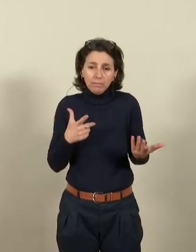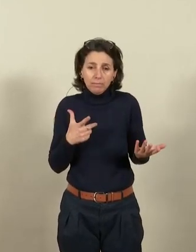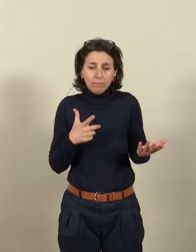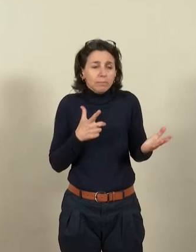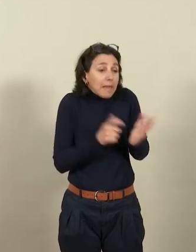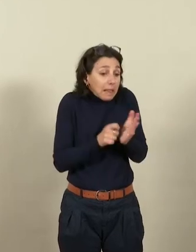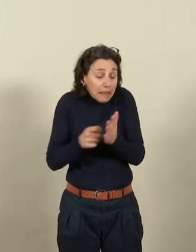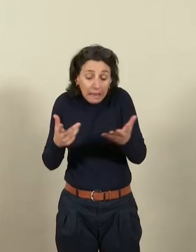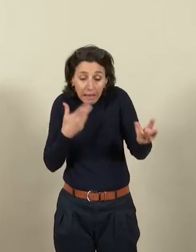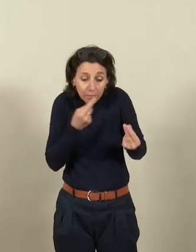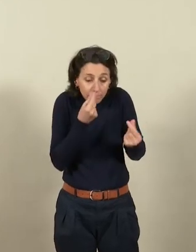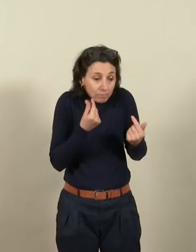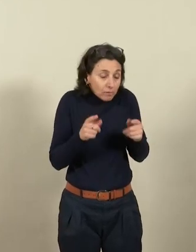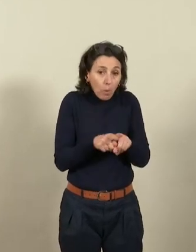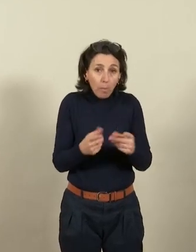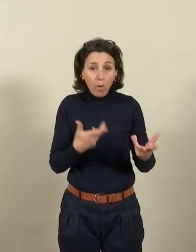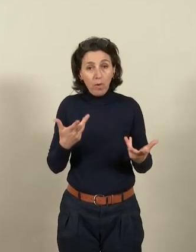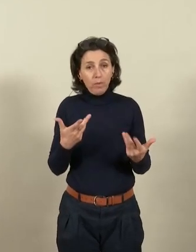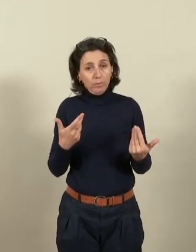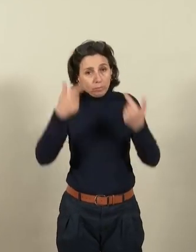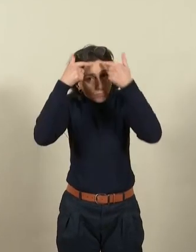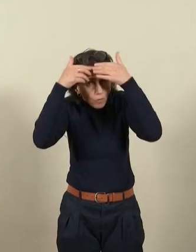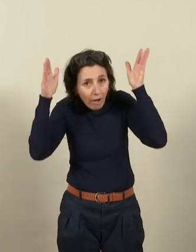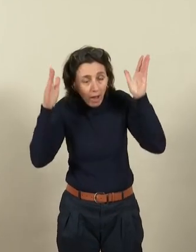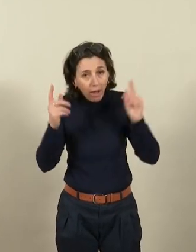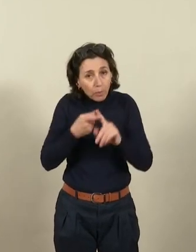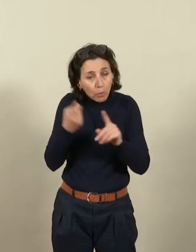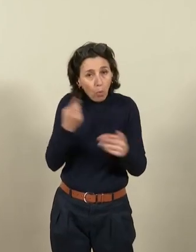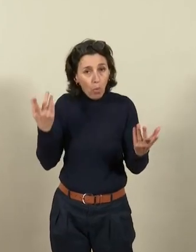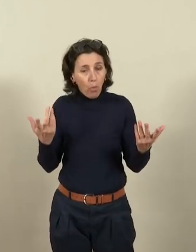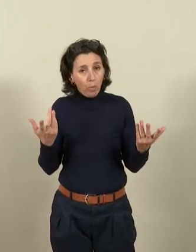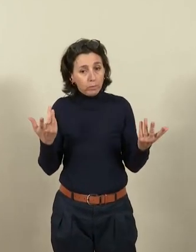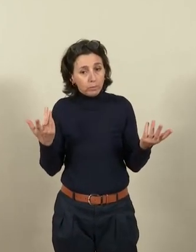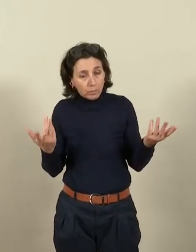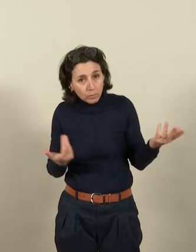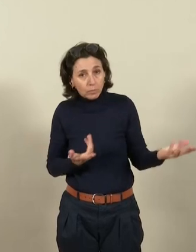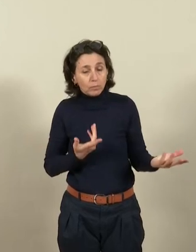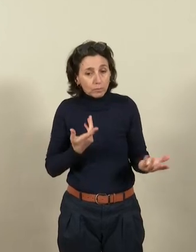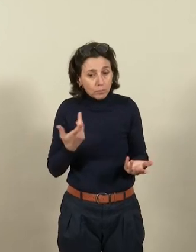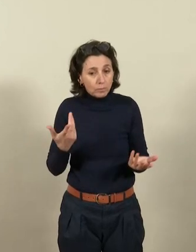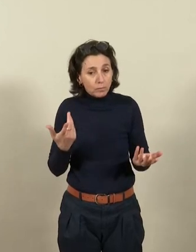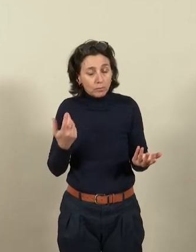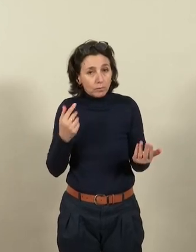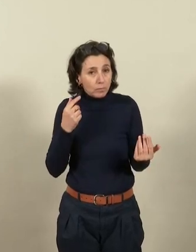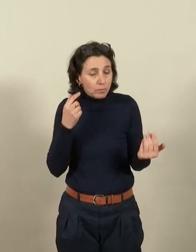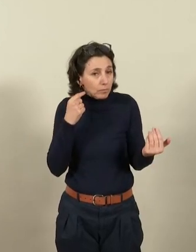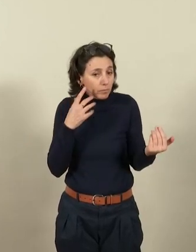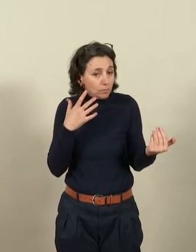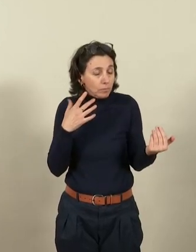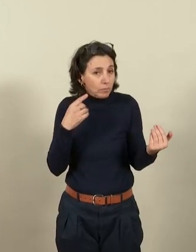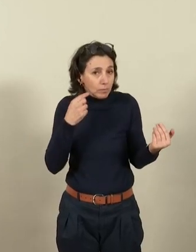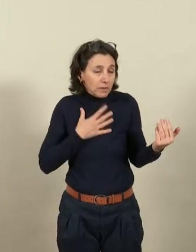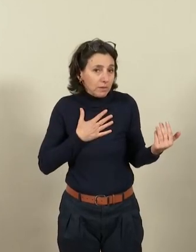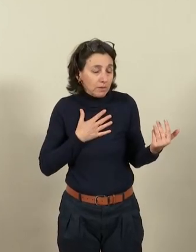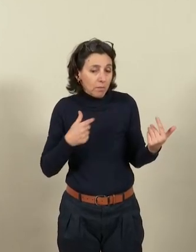montrer euh enfin assez ouvert et là-dessus je crois que enfin à mon niveau à moi je